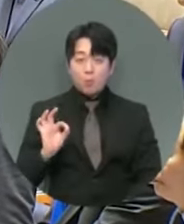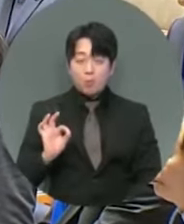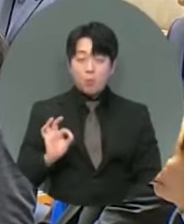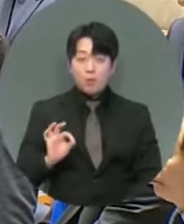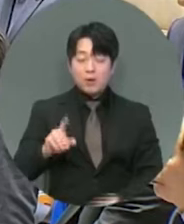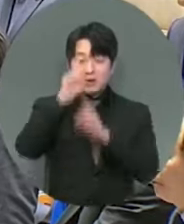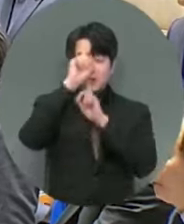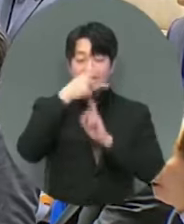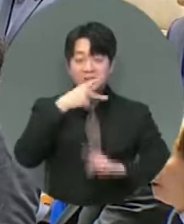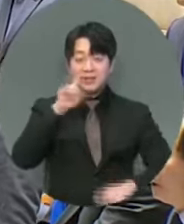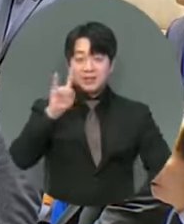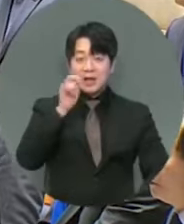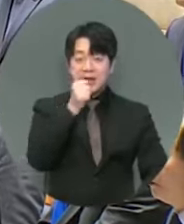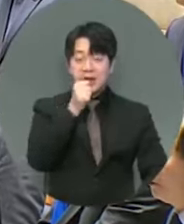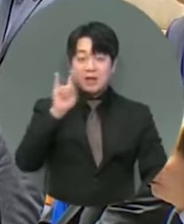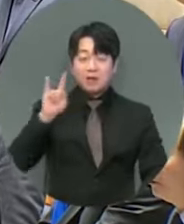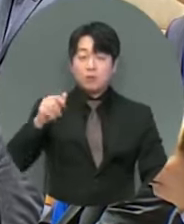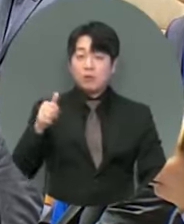이다리 의원,